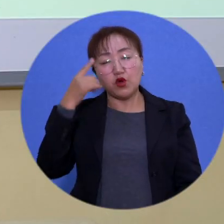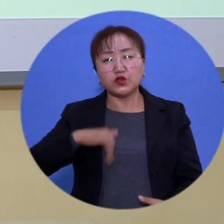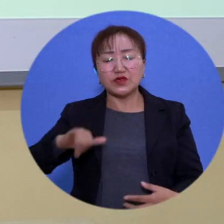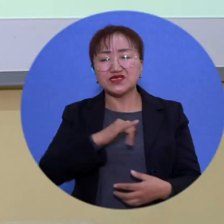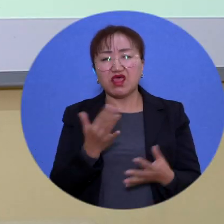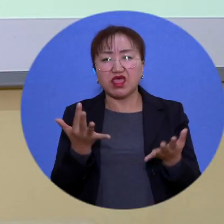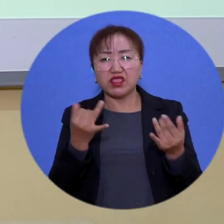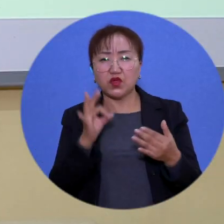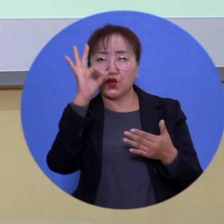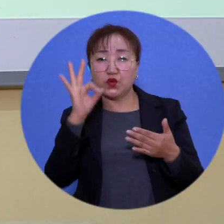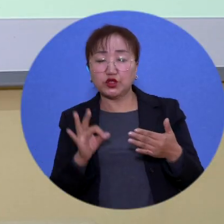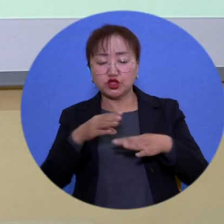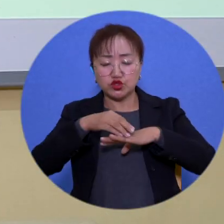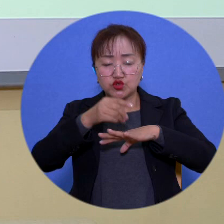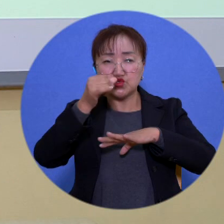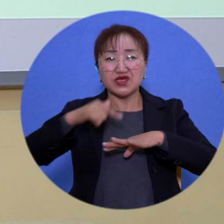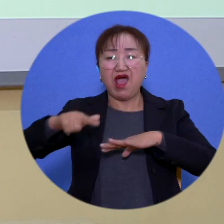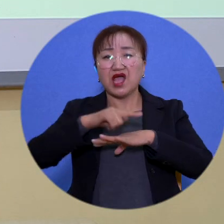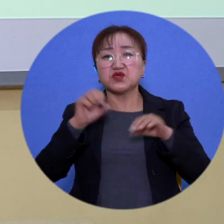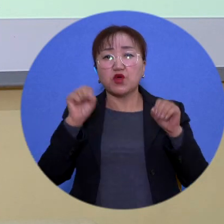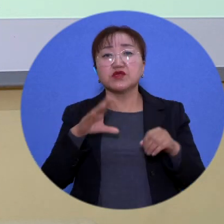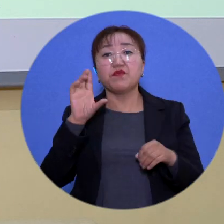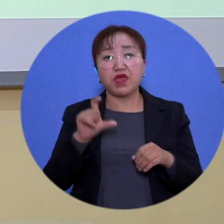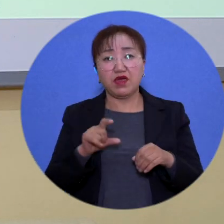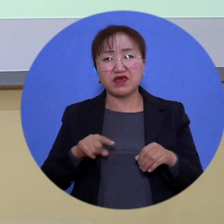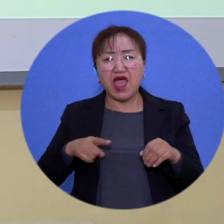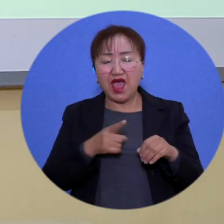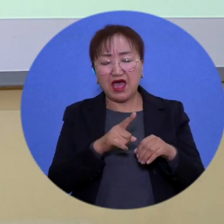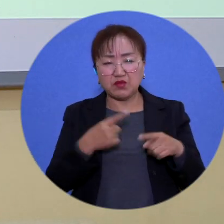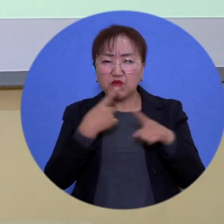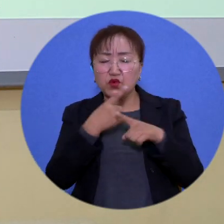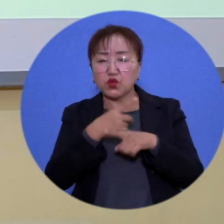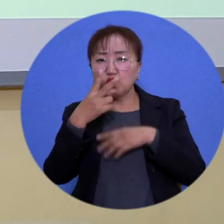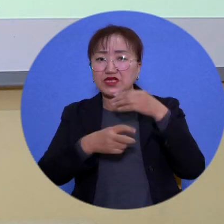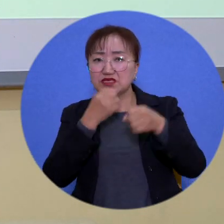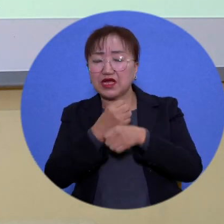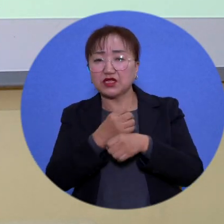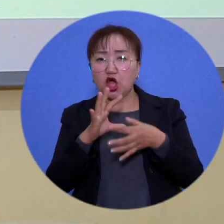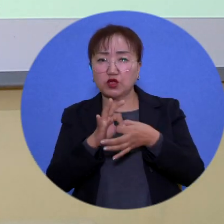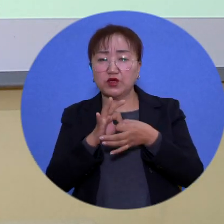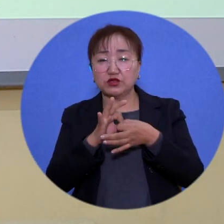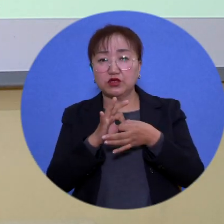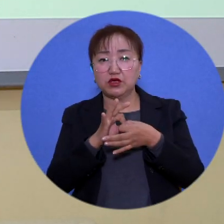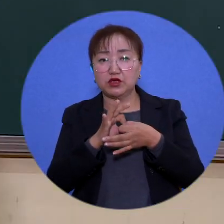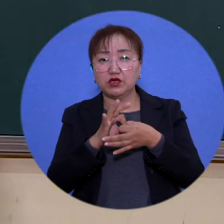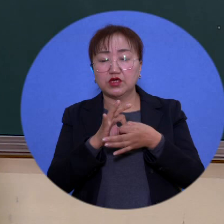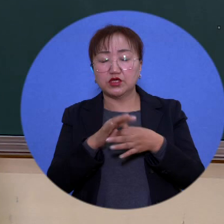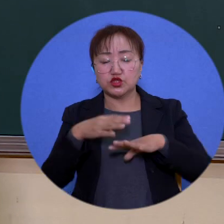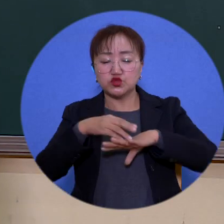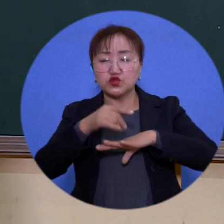ཁ སུུག གཅུང གལན ནས པལ